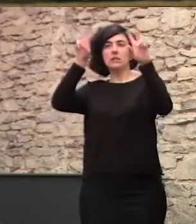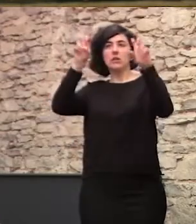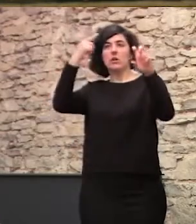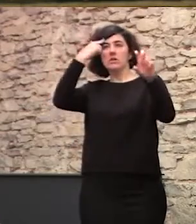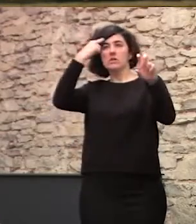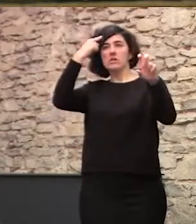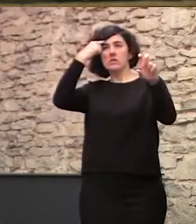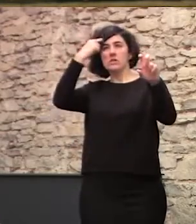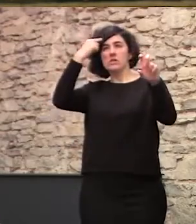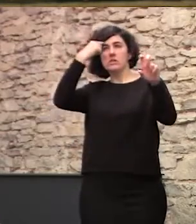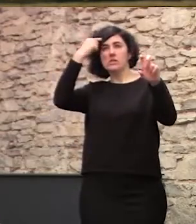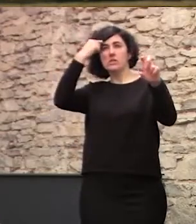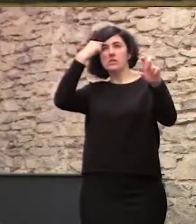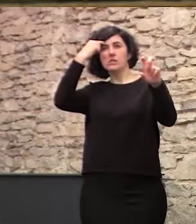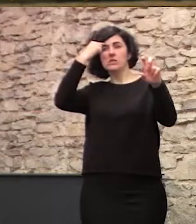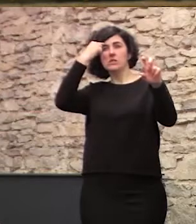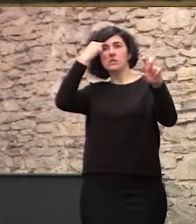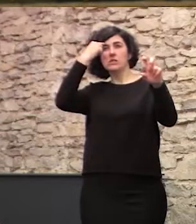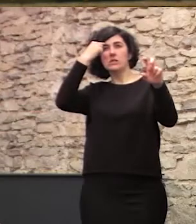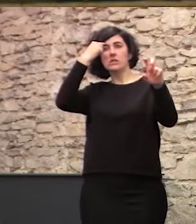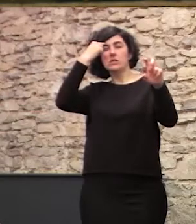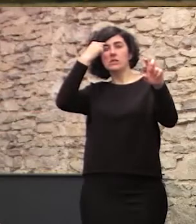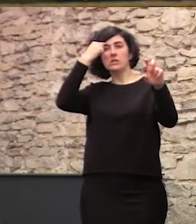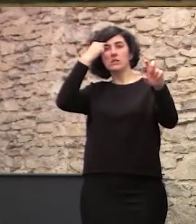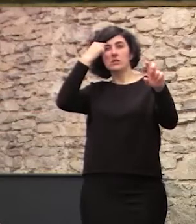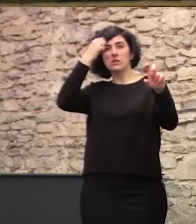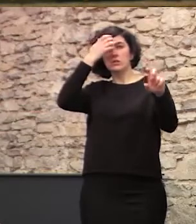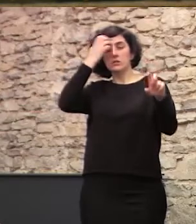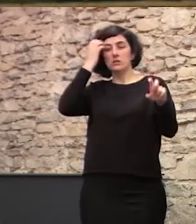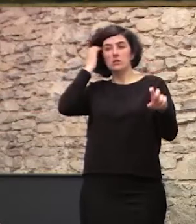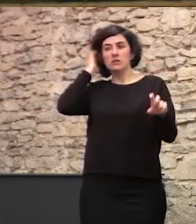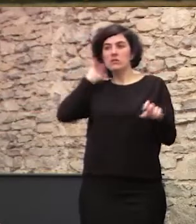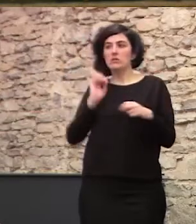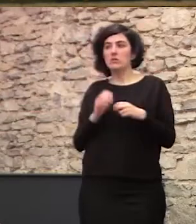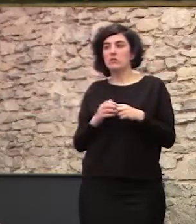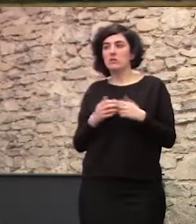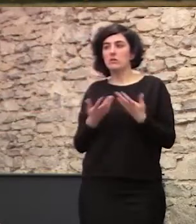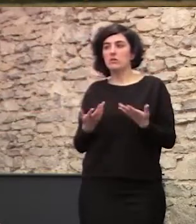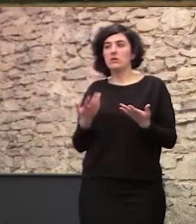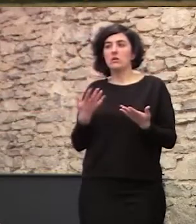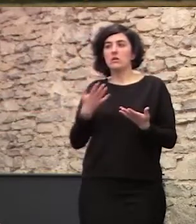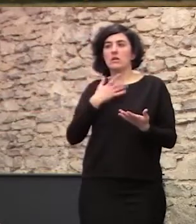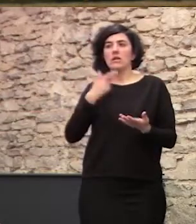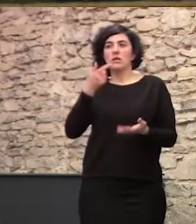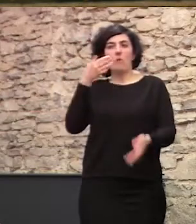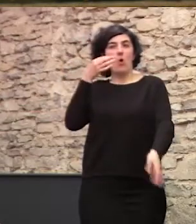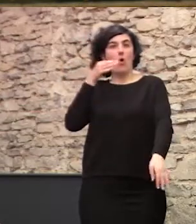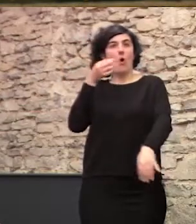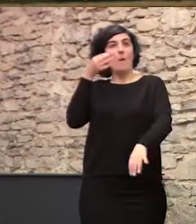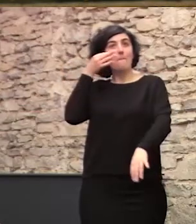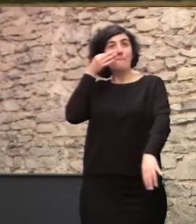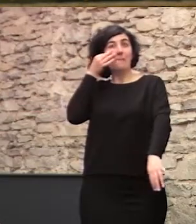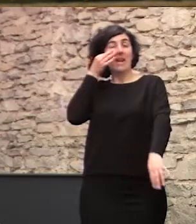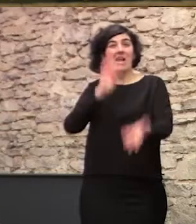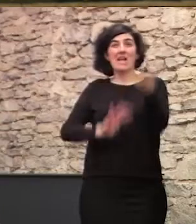bat gorputzari azala erretzea, osea eguzkiak erretzen duenean eta